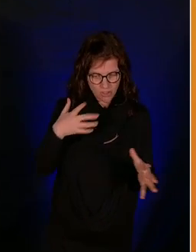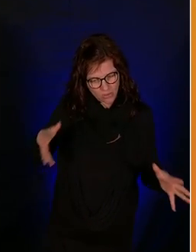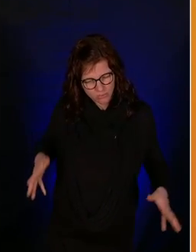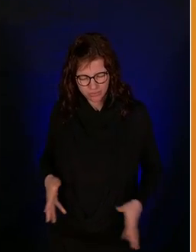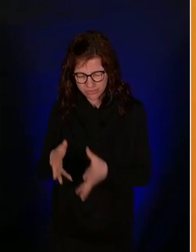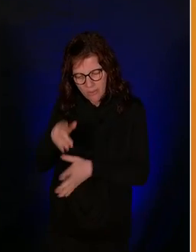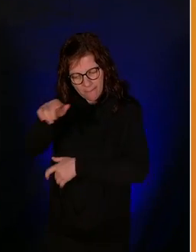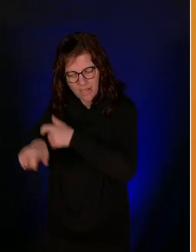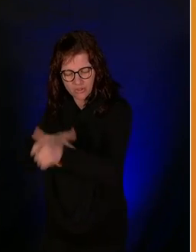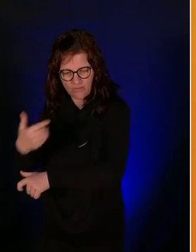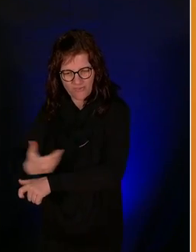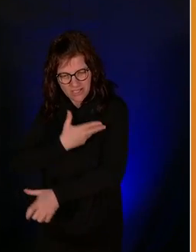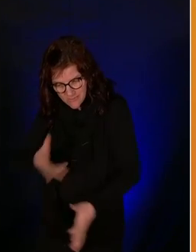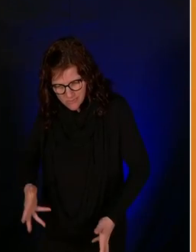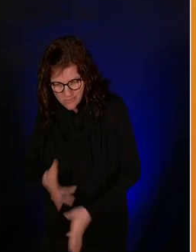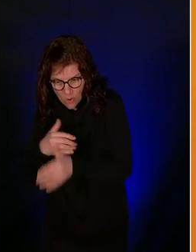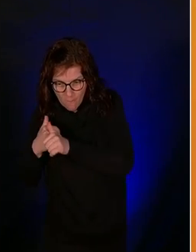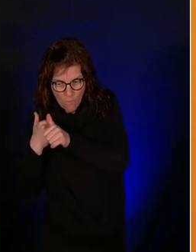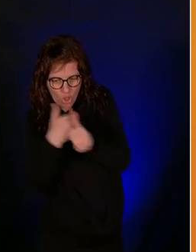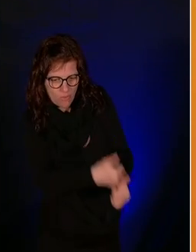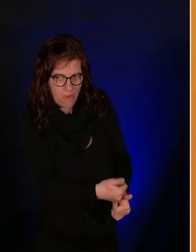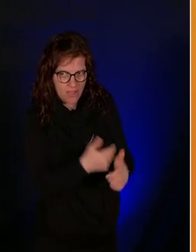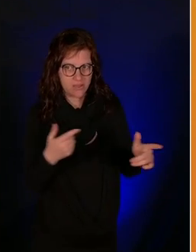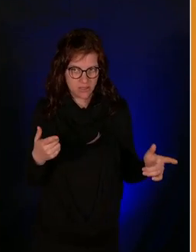les victimes à porter plainte, à saisir